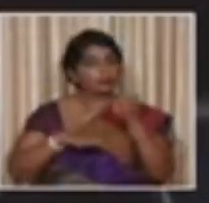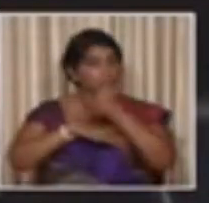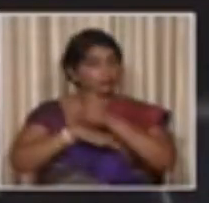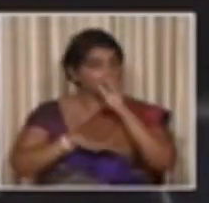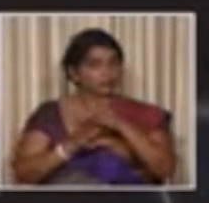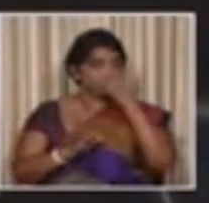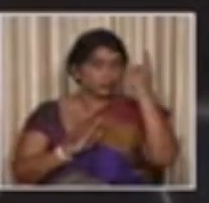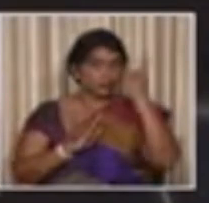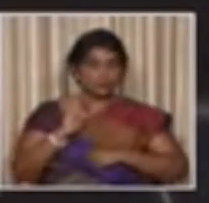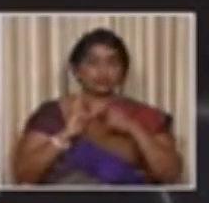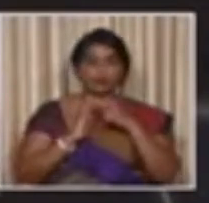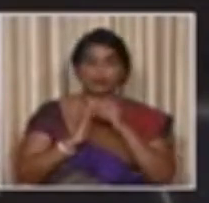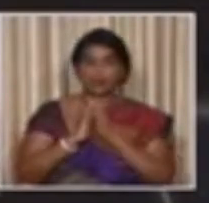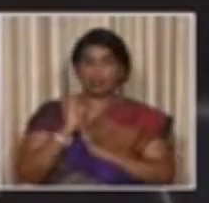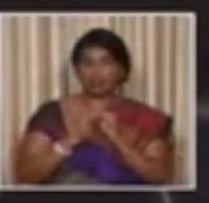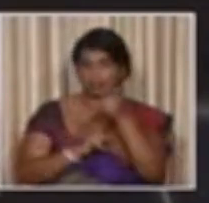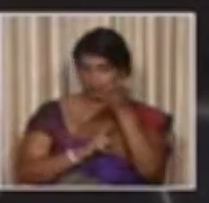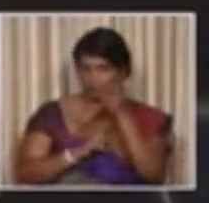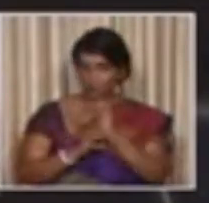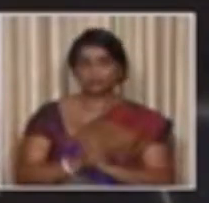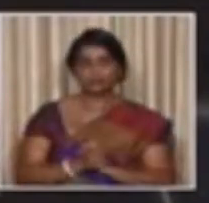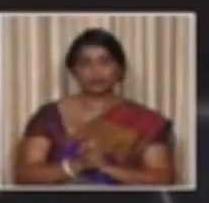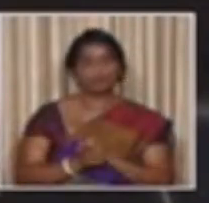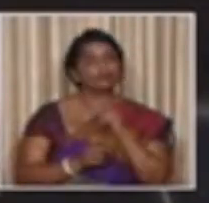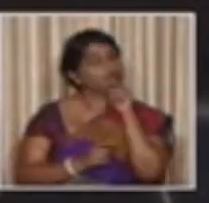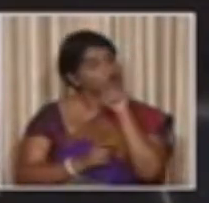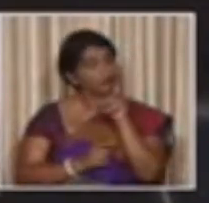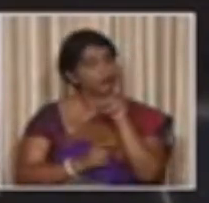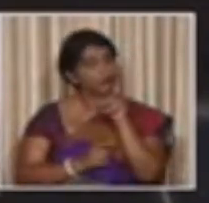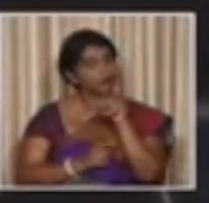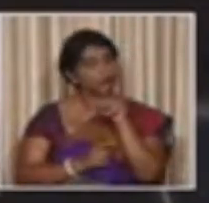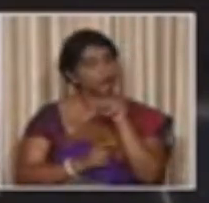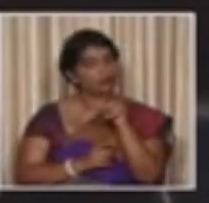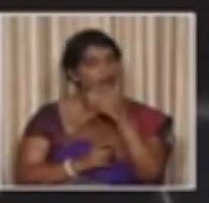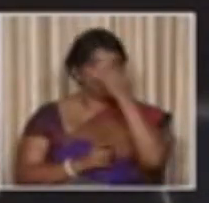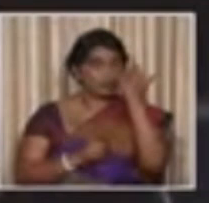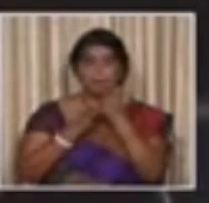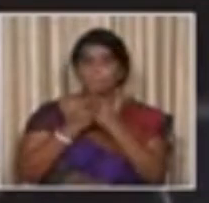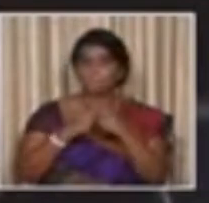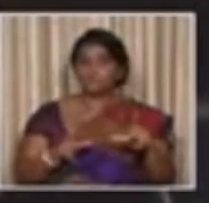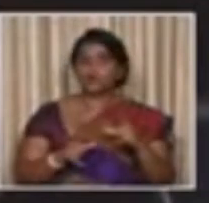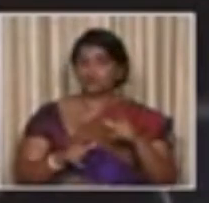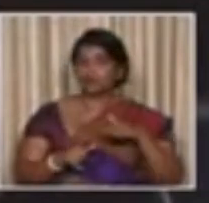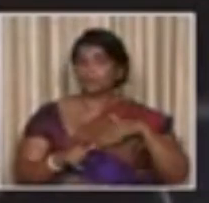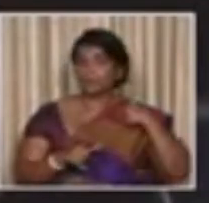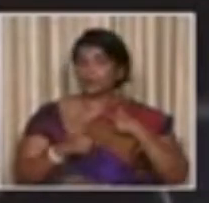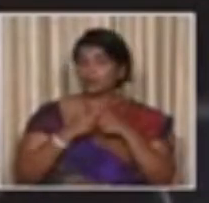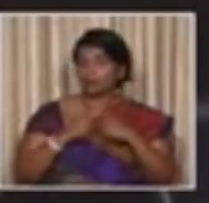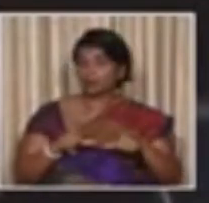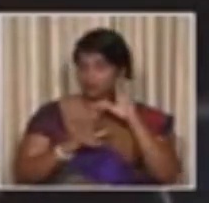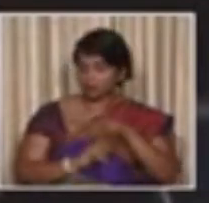ඉන්නෝ යාපනයේ දිස්ත්‍රික්ක නියෝජනයේ මන්ත්‍රීවරයෙක් විදියට. මේ දමිළ භාෂාව මව් භාෂාව